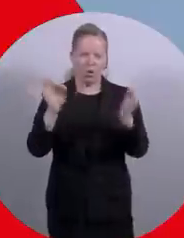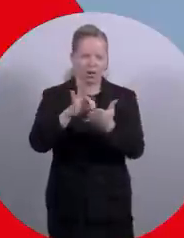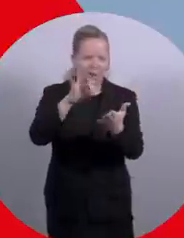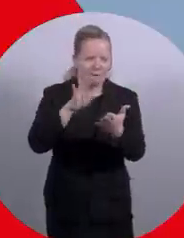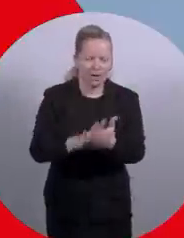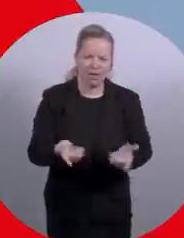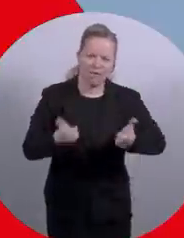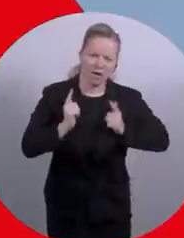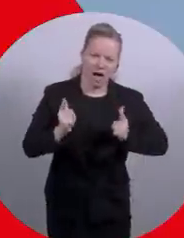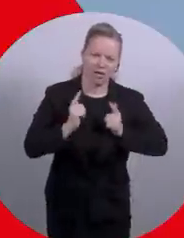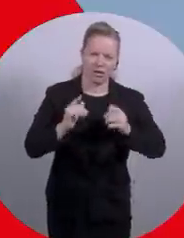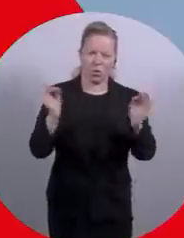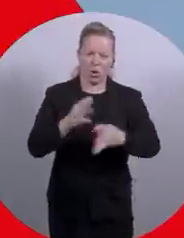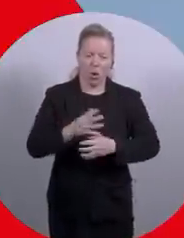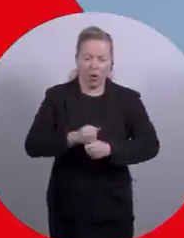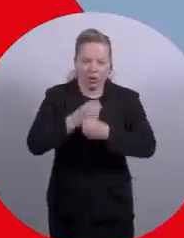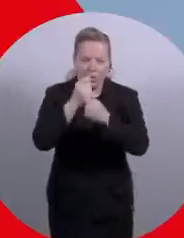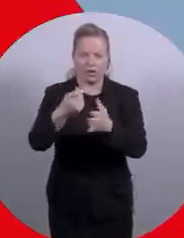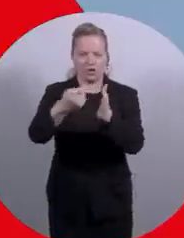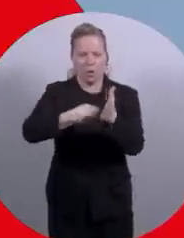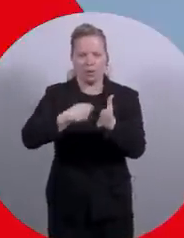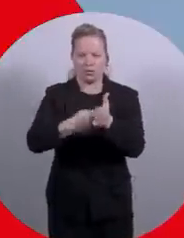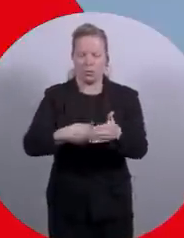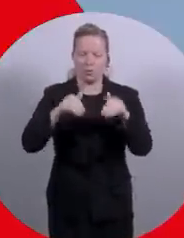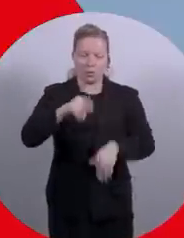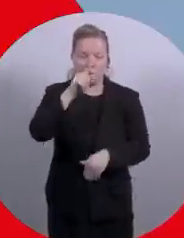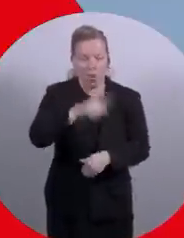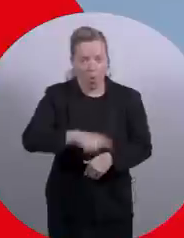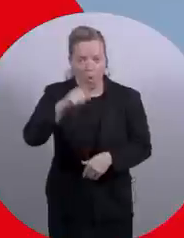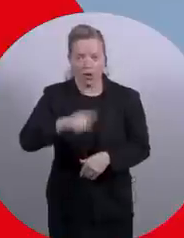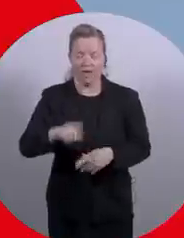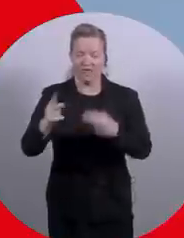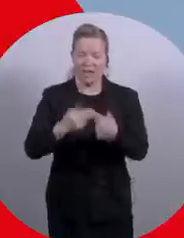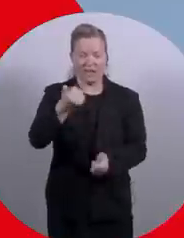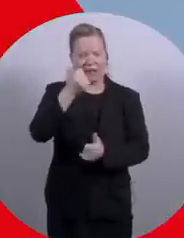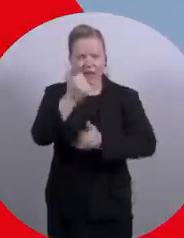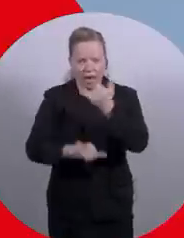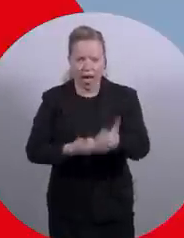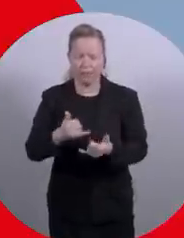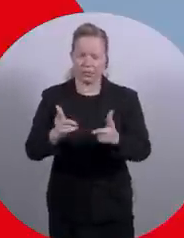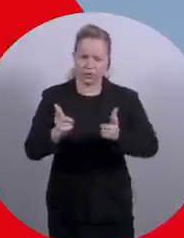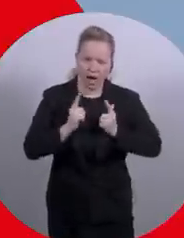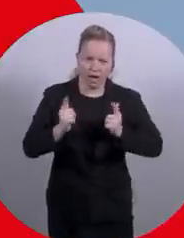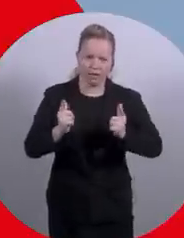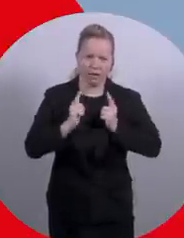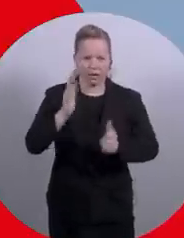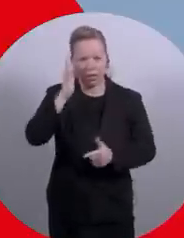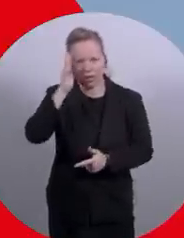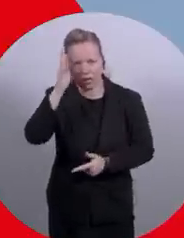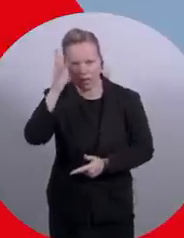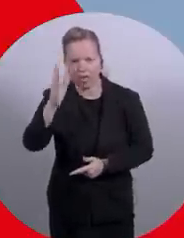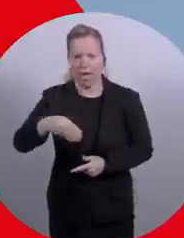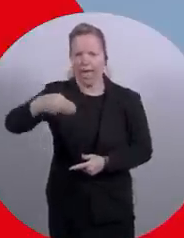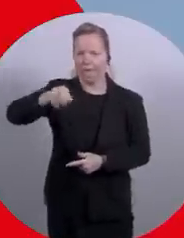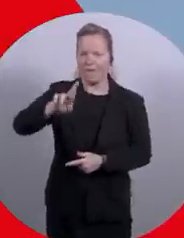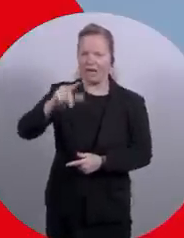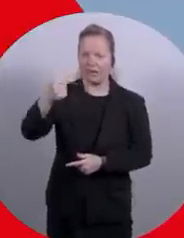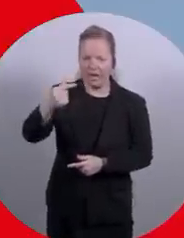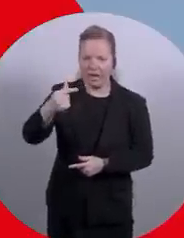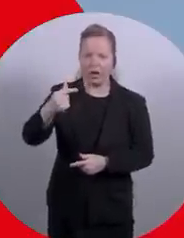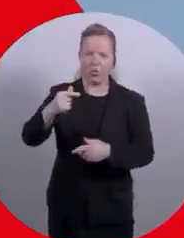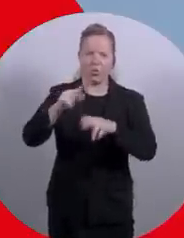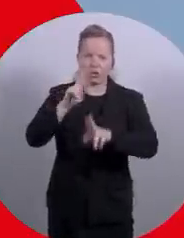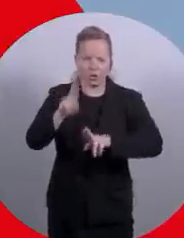eine orthopädische Operation Monate ja schon bald fast ein Jahr warten man muss warten auf die Untersuchung immer